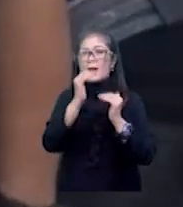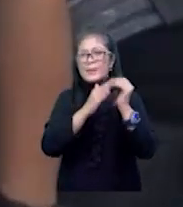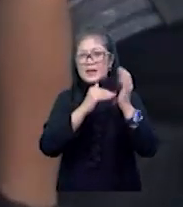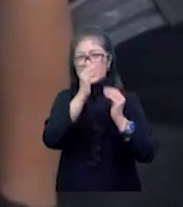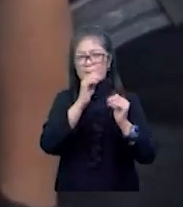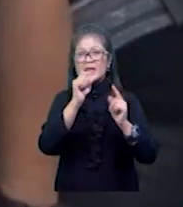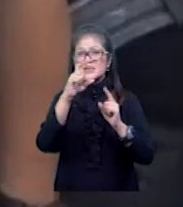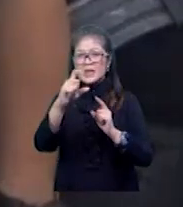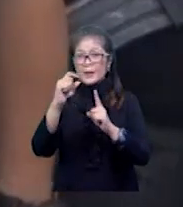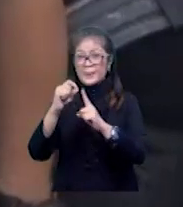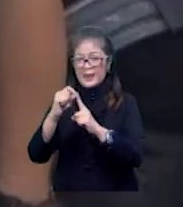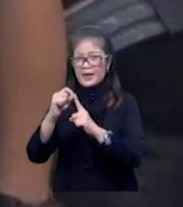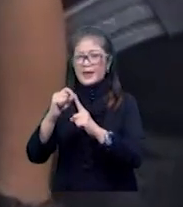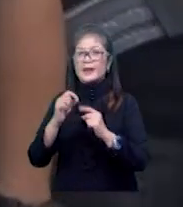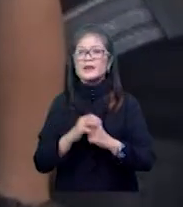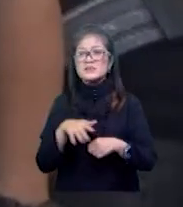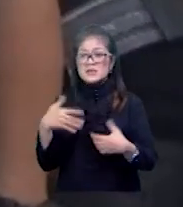berhasil mengamankan di